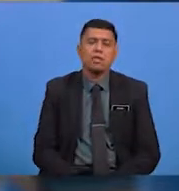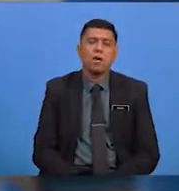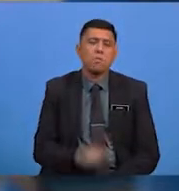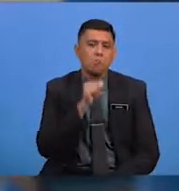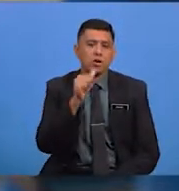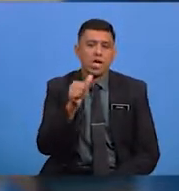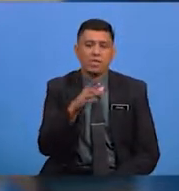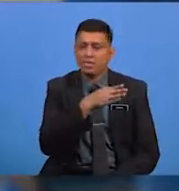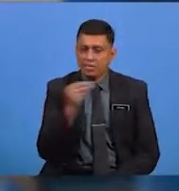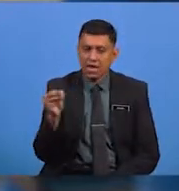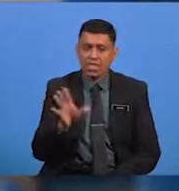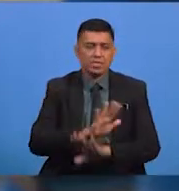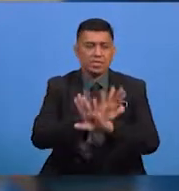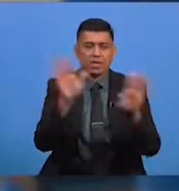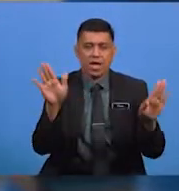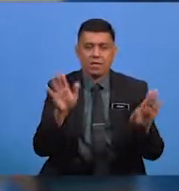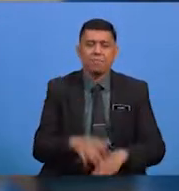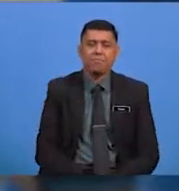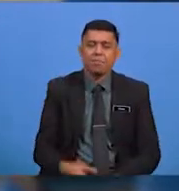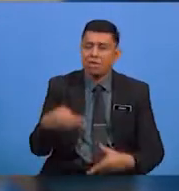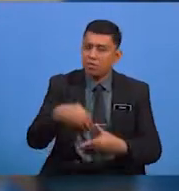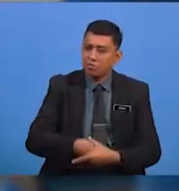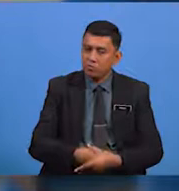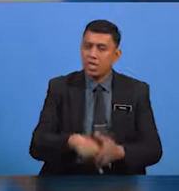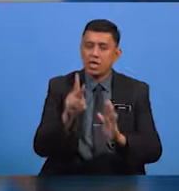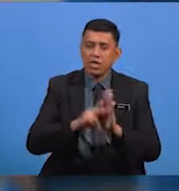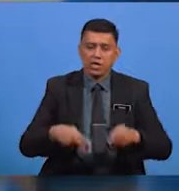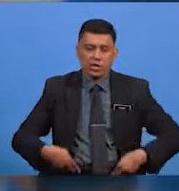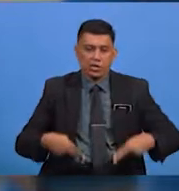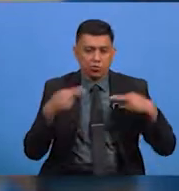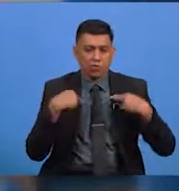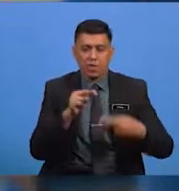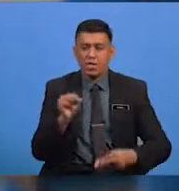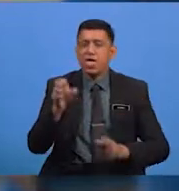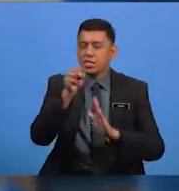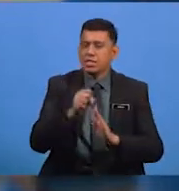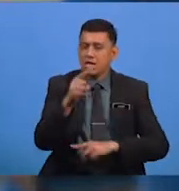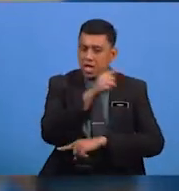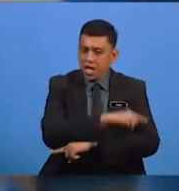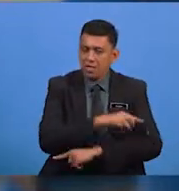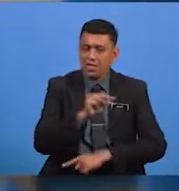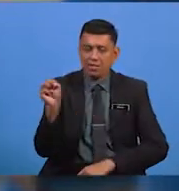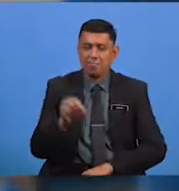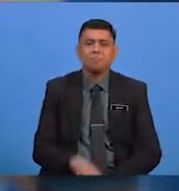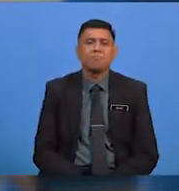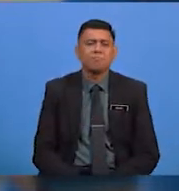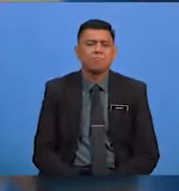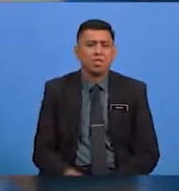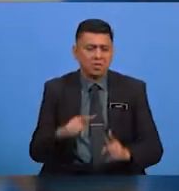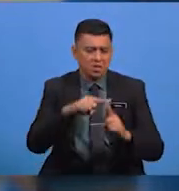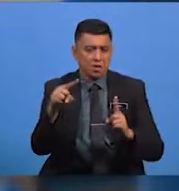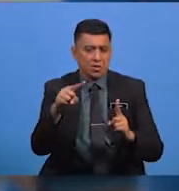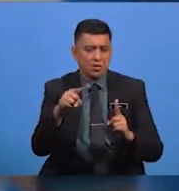bukan dan tidak dalam kehidupan seharian. Namun,